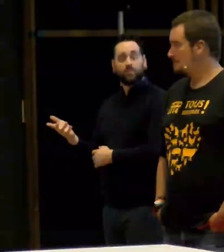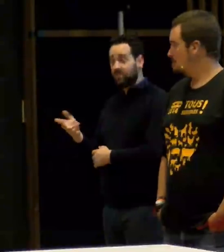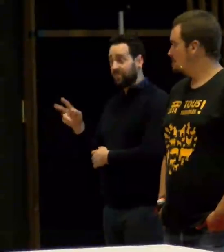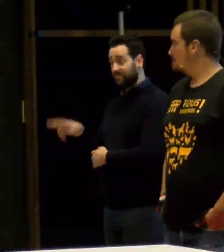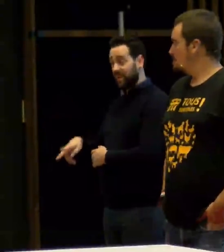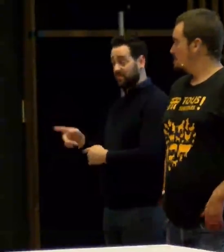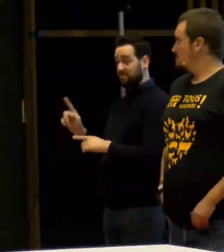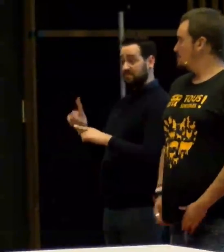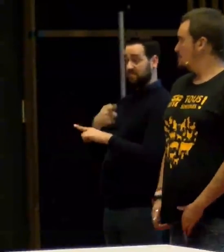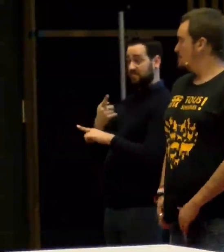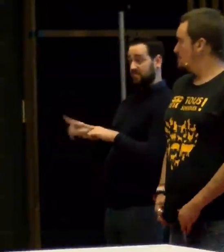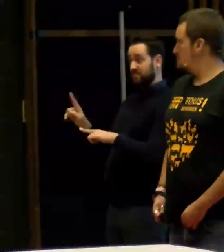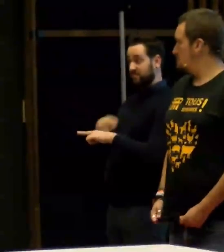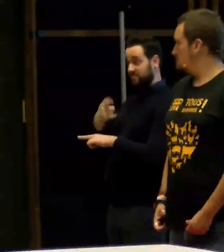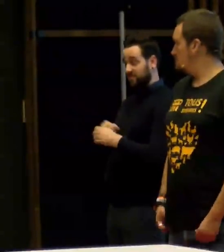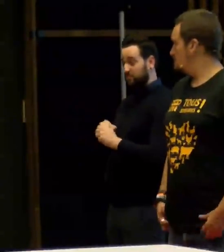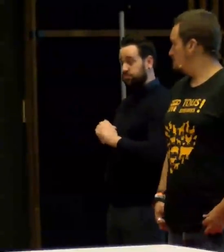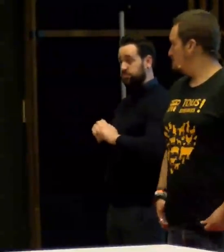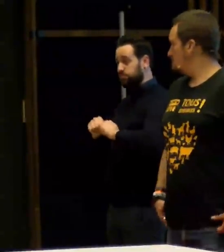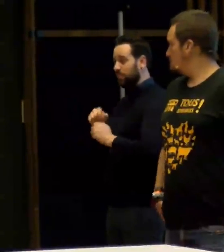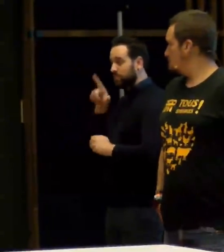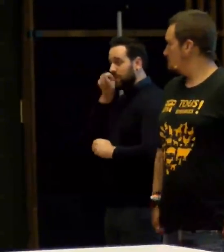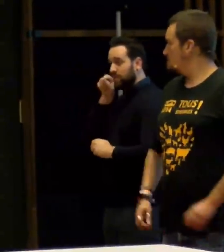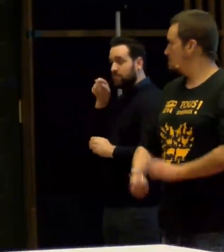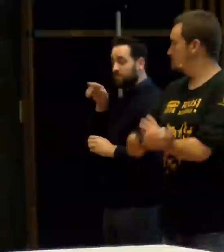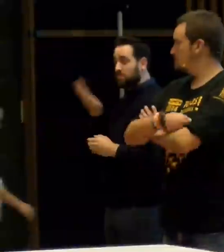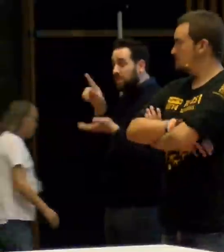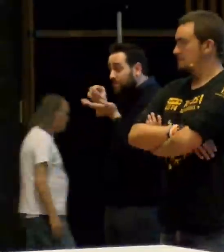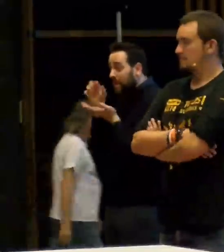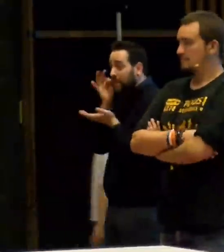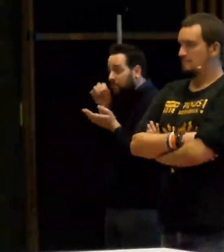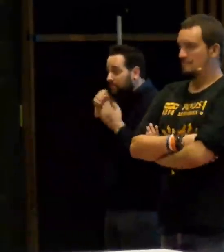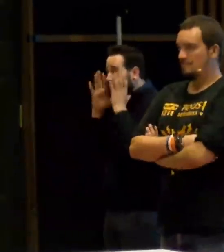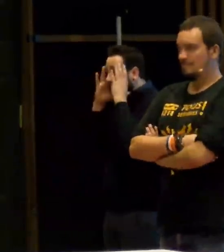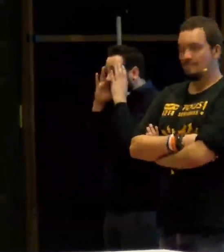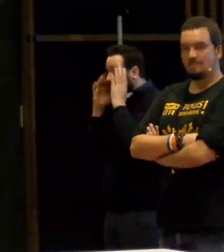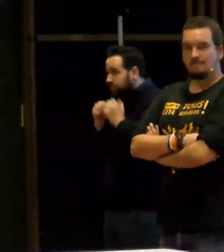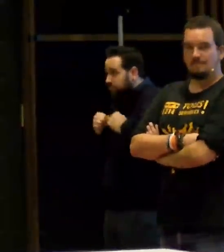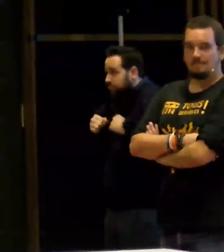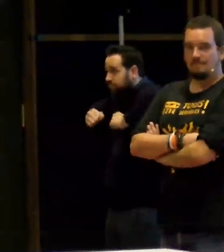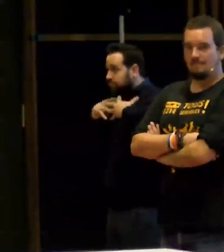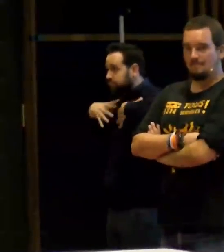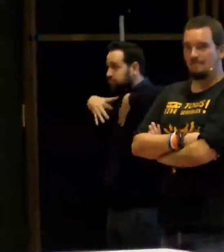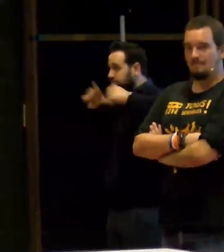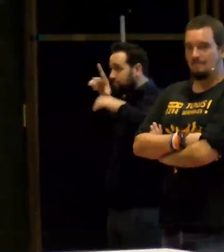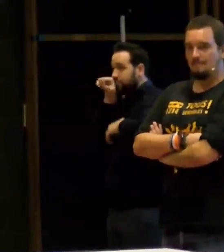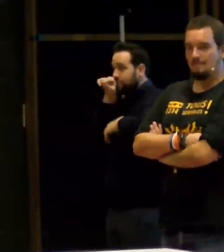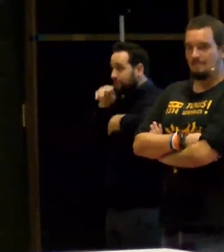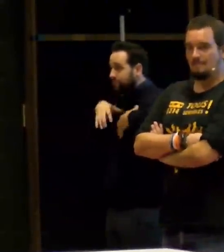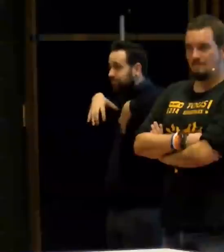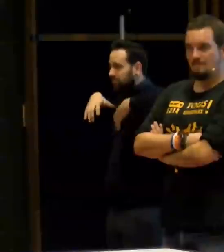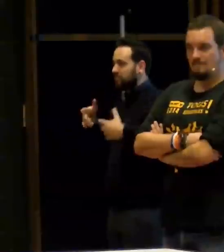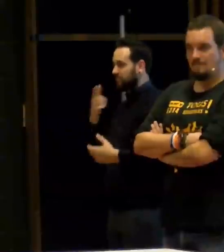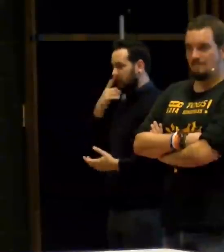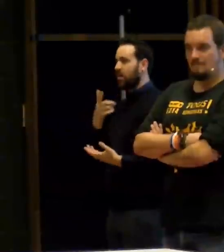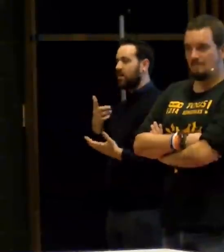d'énormes poulets. On essaye de leur faire gagner le plus possible de muscles. Ça représente 600 millions de poulets